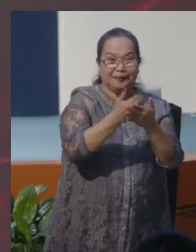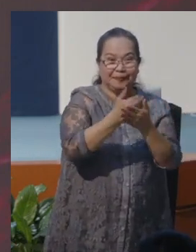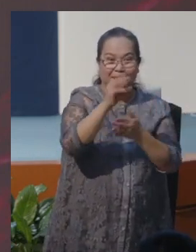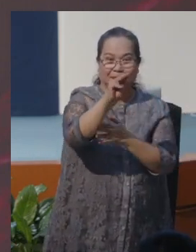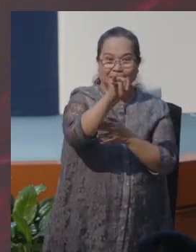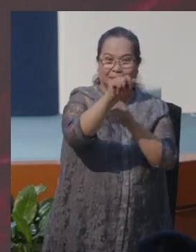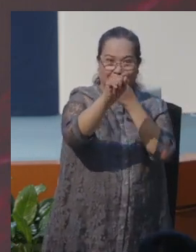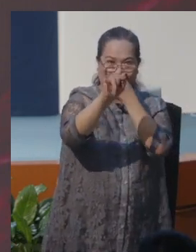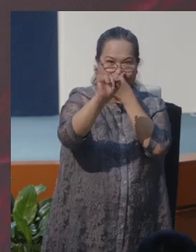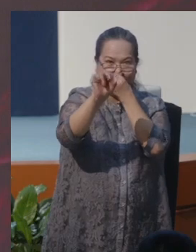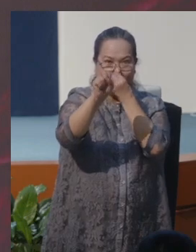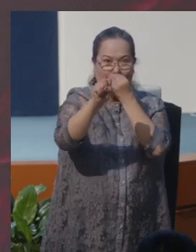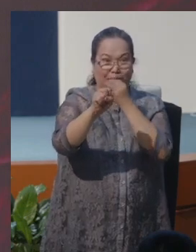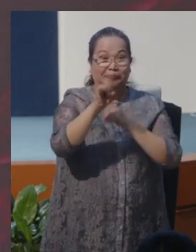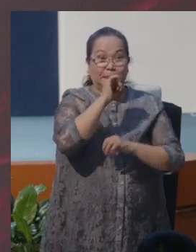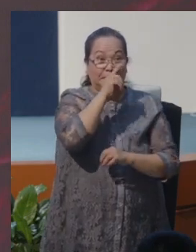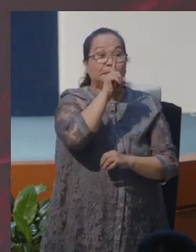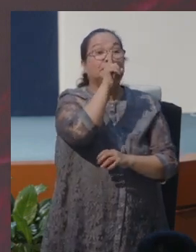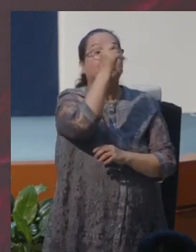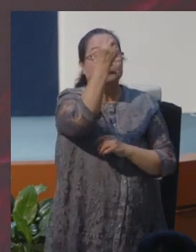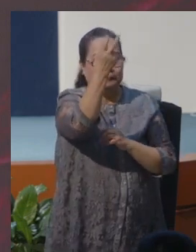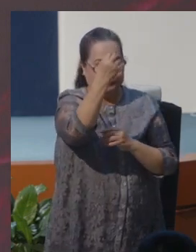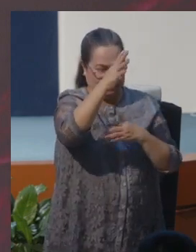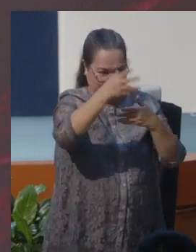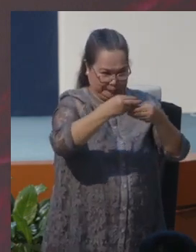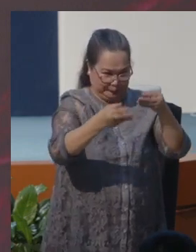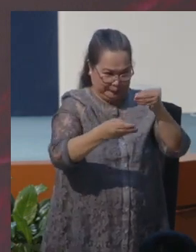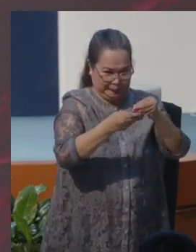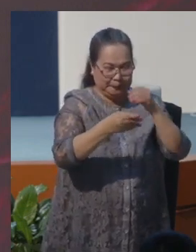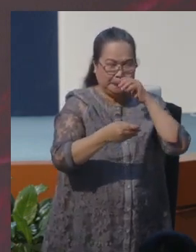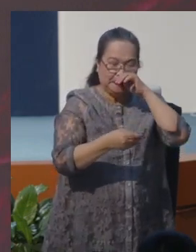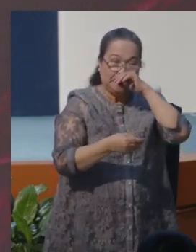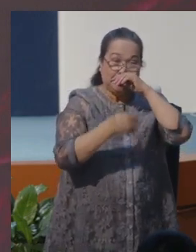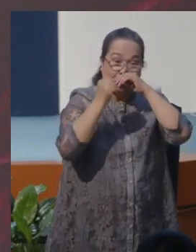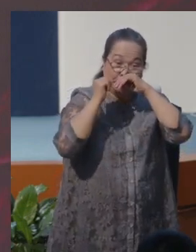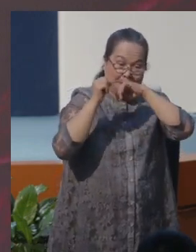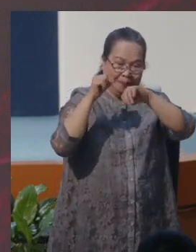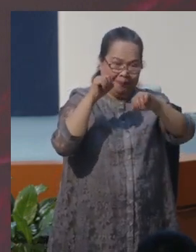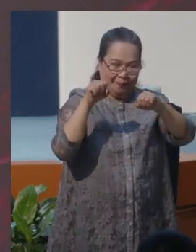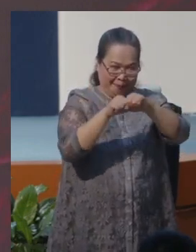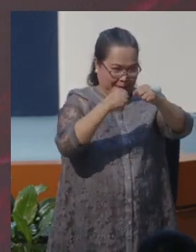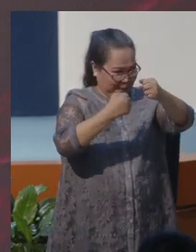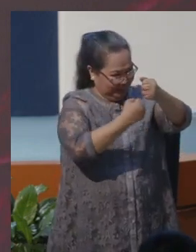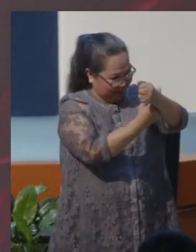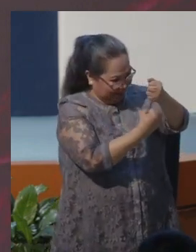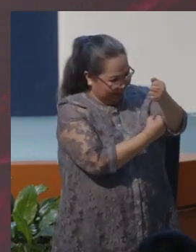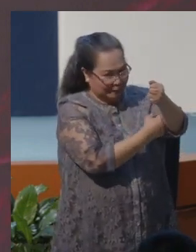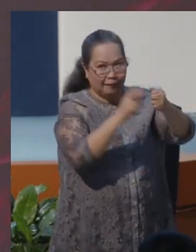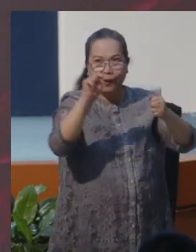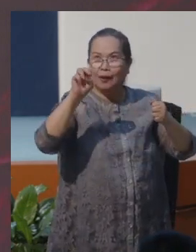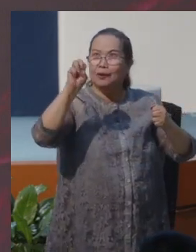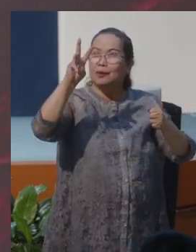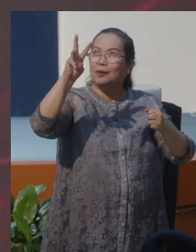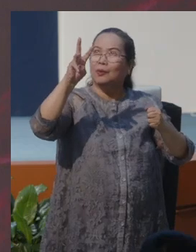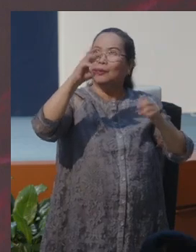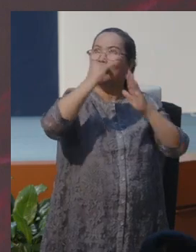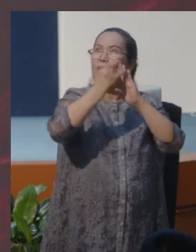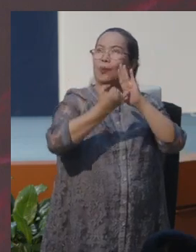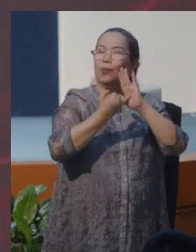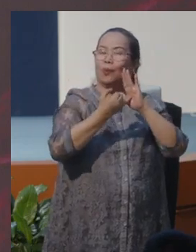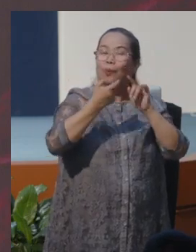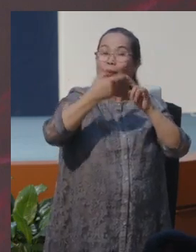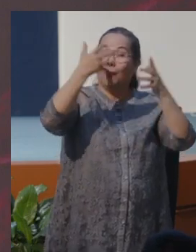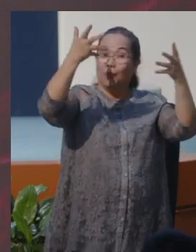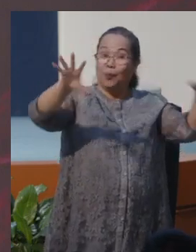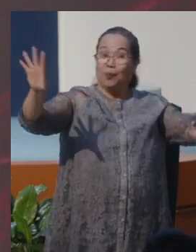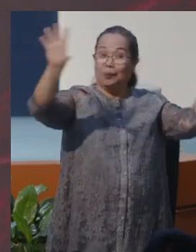Revelations 21, makikita ninyo doon sa verse 4 na yung foundation ng New Jerusalem na galing sa langit. Now, pagkatapos na